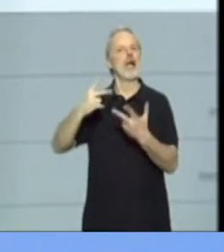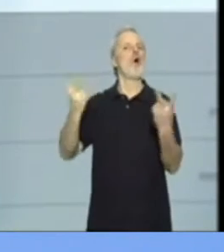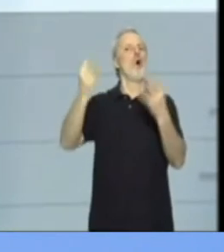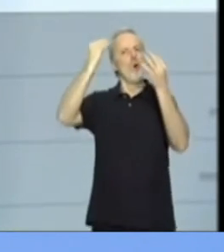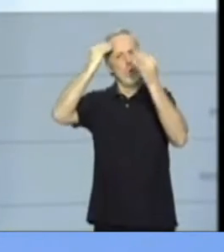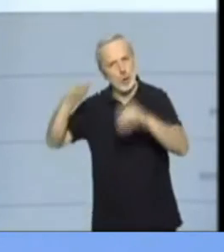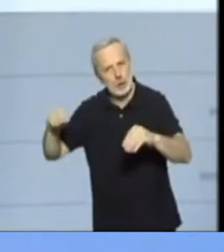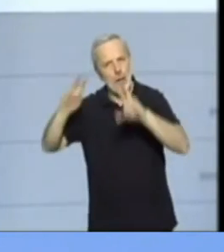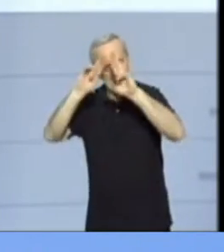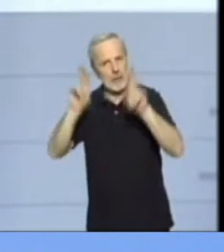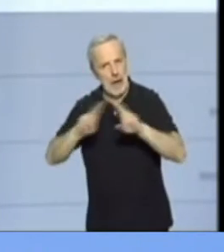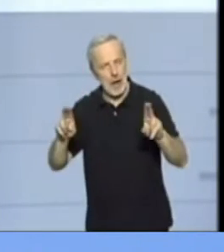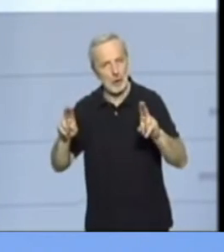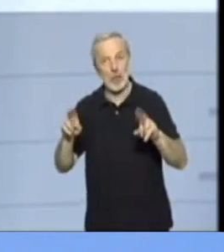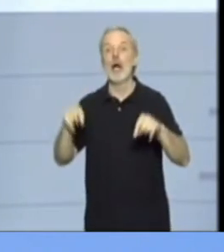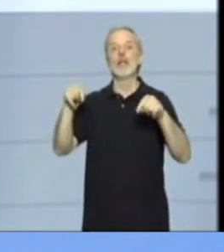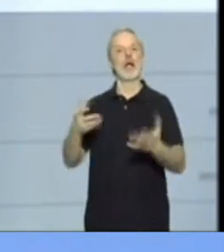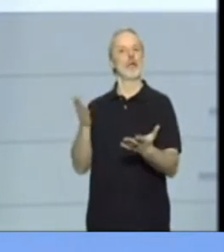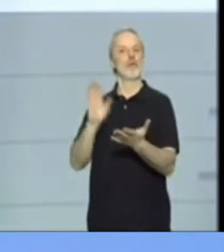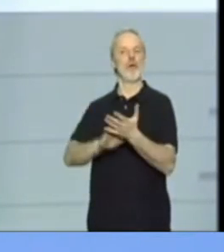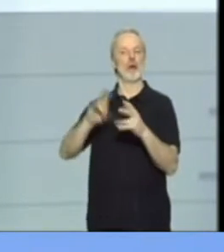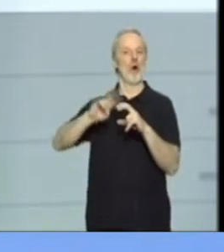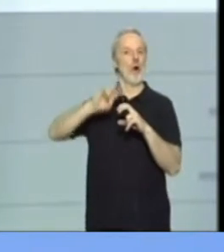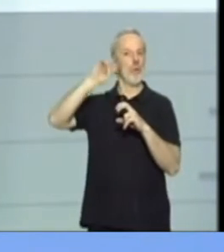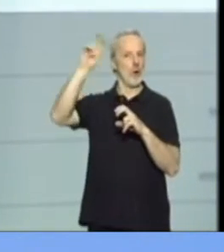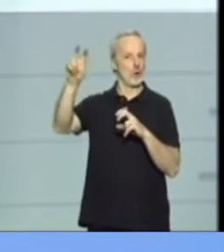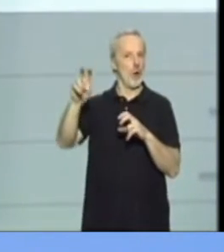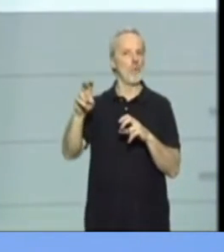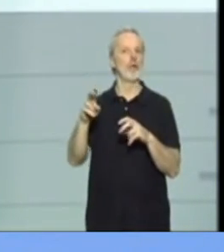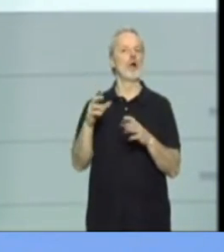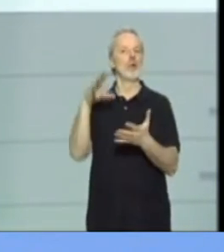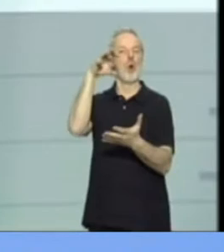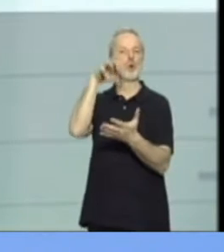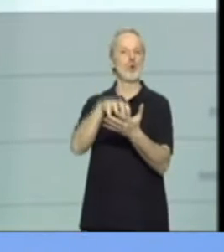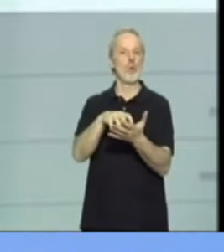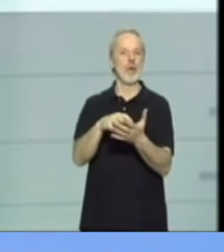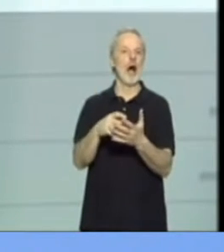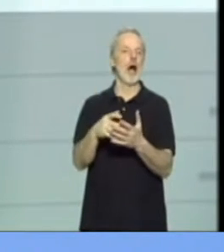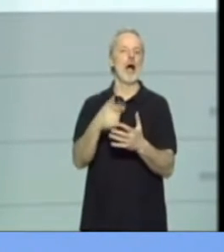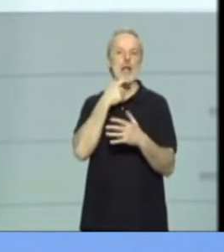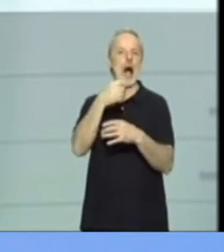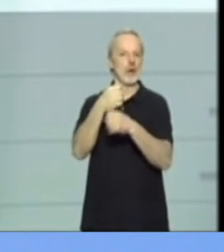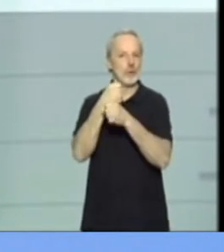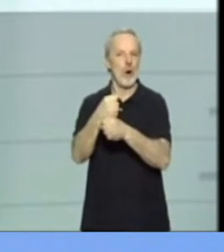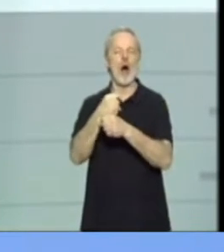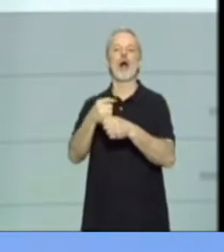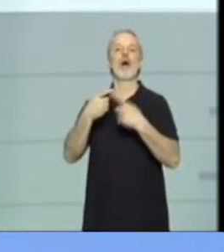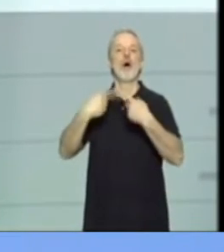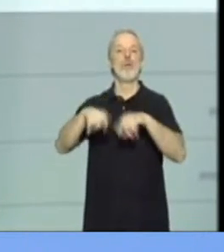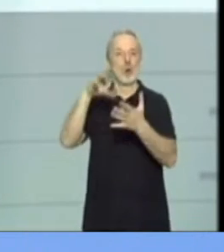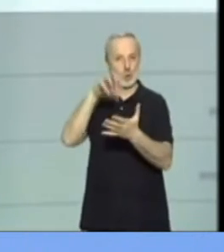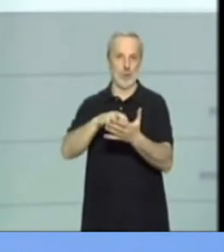kategorie, do takzvaného National Cupu, pro kategorii do 23 let. To